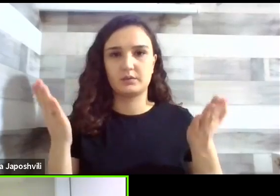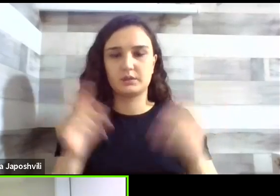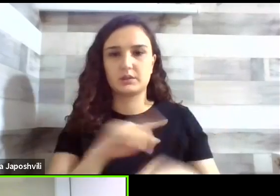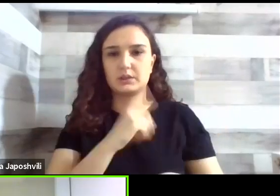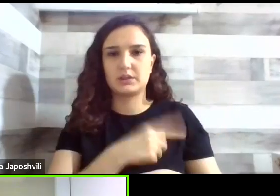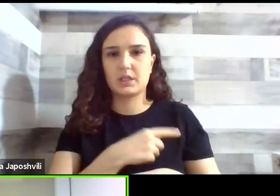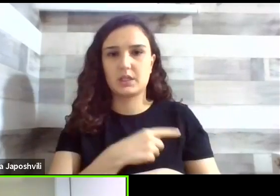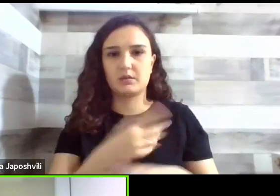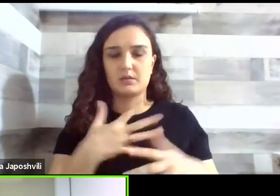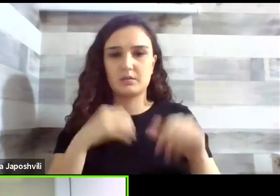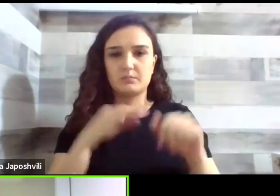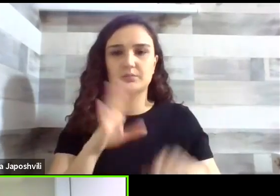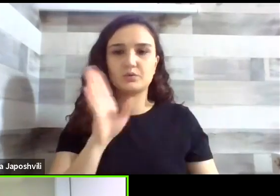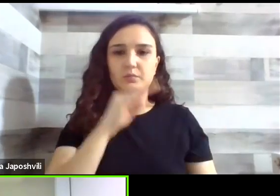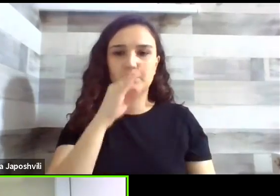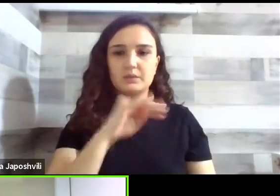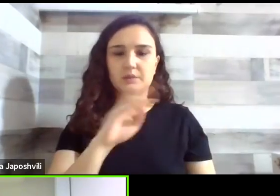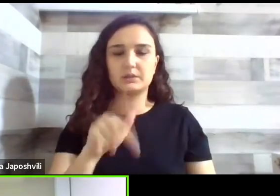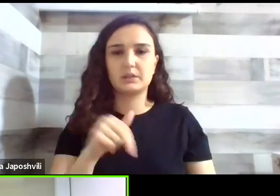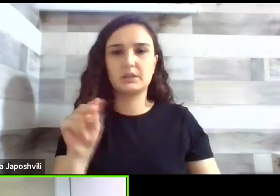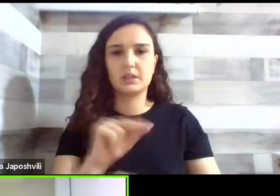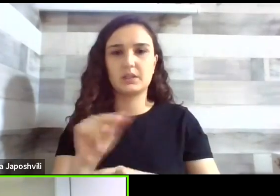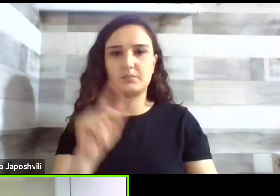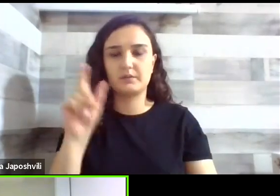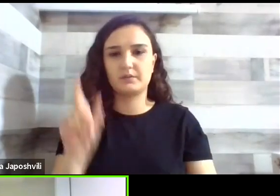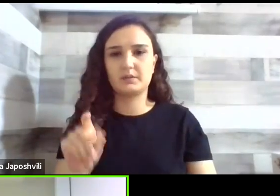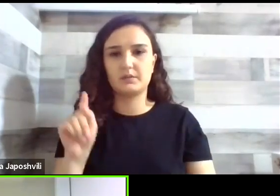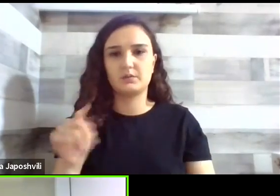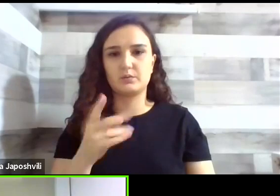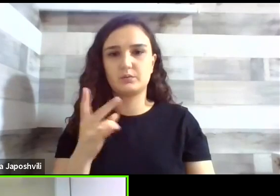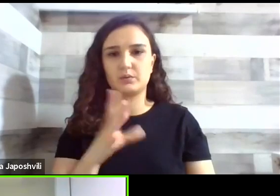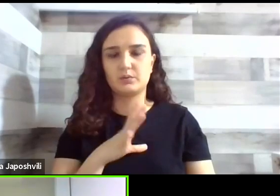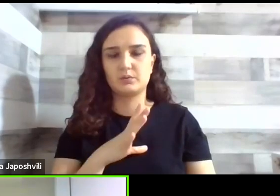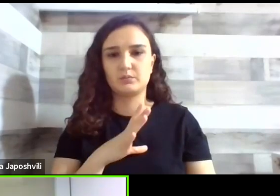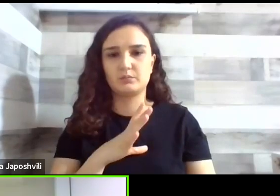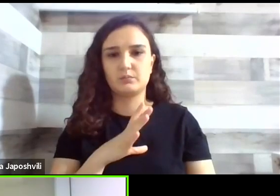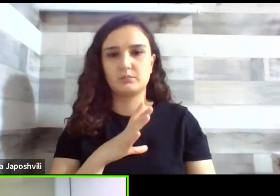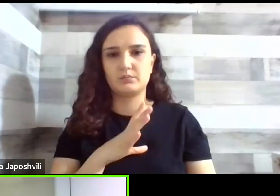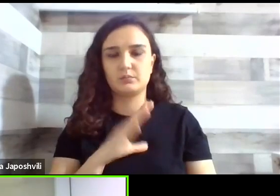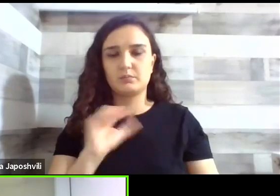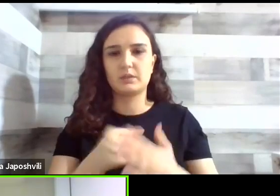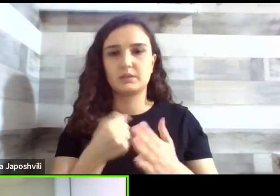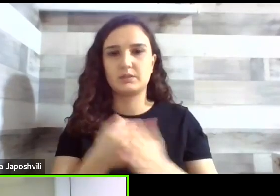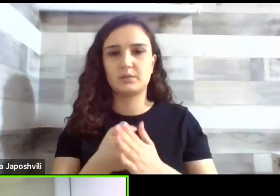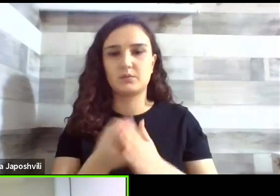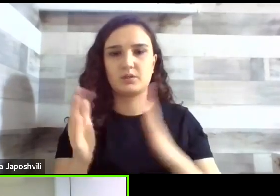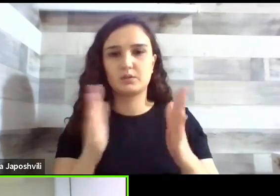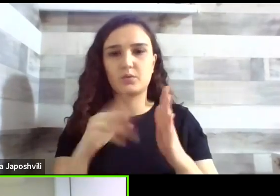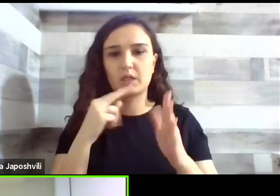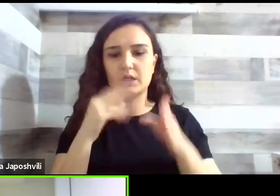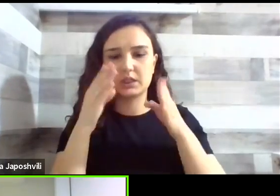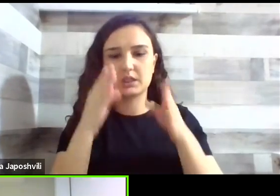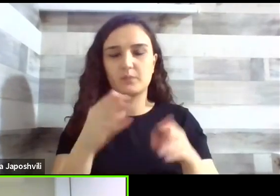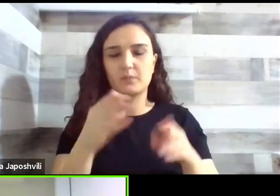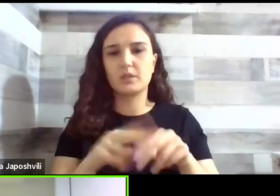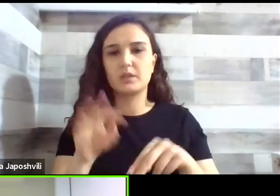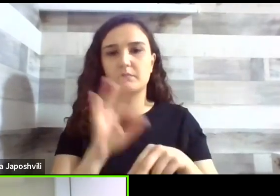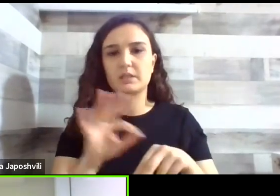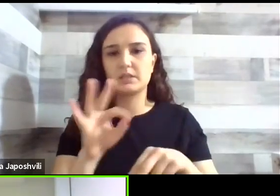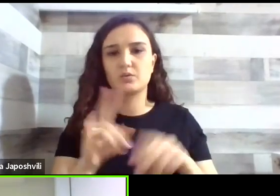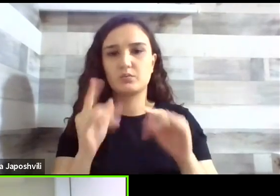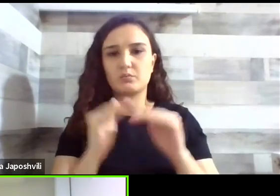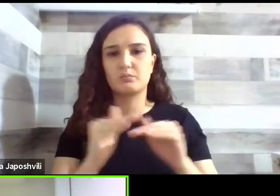ძალისხმევა, მშობლის და თერაპევტის უნდა იყოს მაქსიმალურად ორიენტირებული იმაზე, რომ